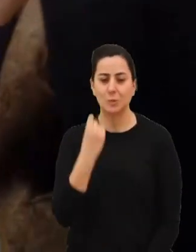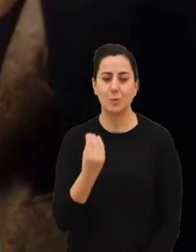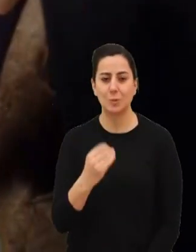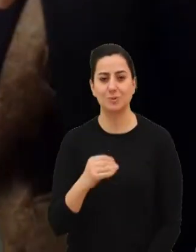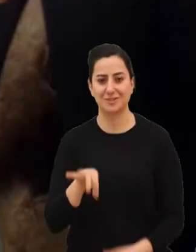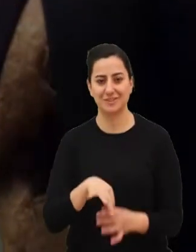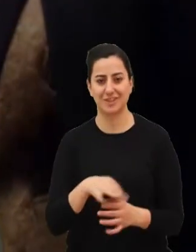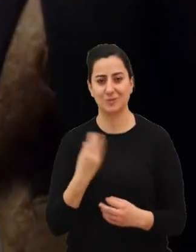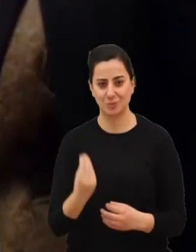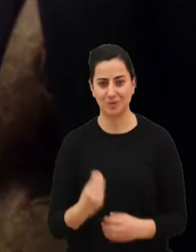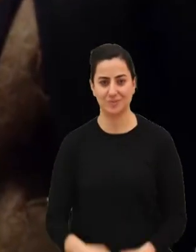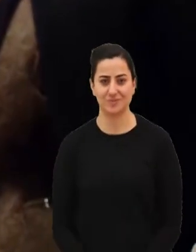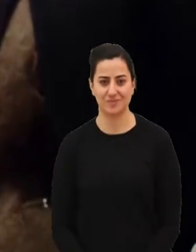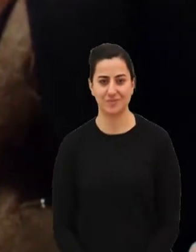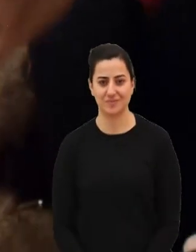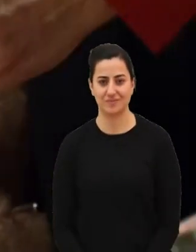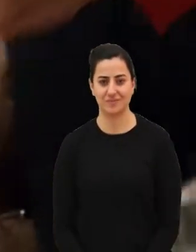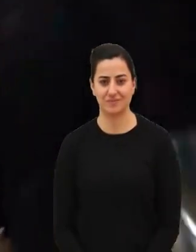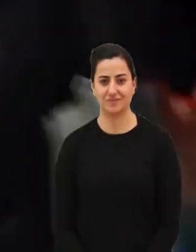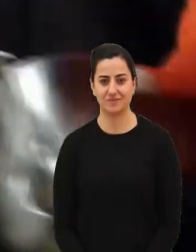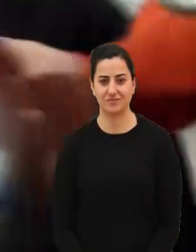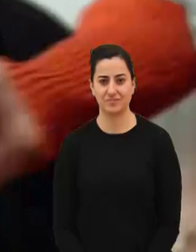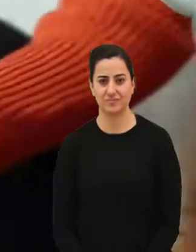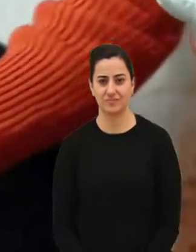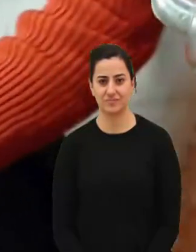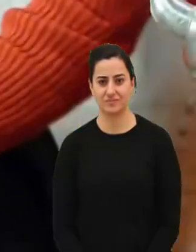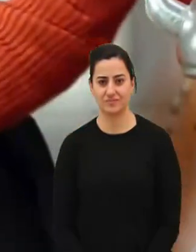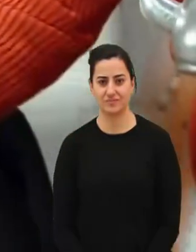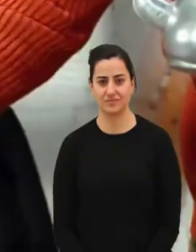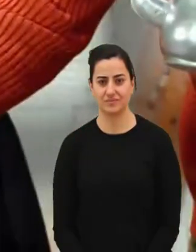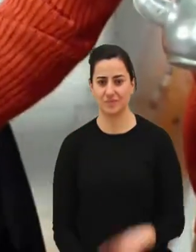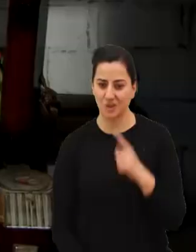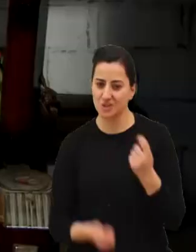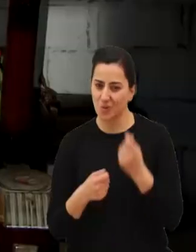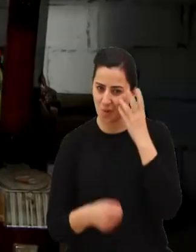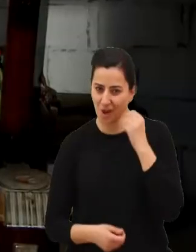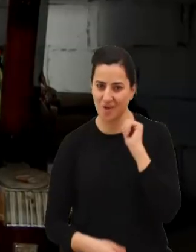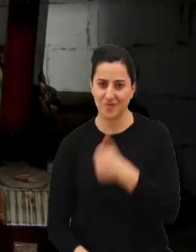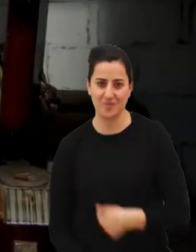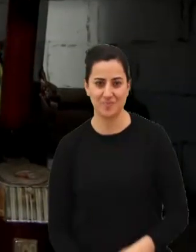tomurcuk kokuyor. Çayı güzel demlemişsin Ergun. Afiyet olsun. Allah, öğrendin bu işi.